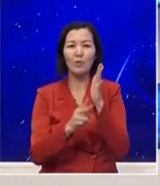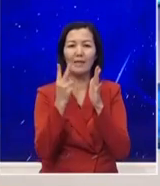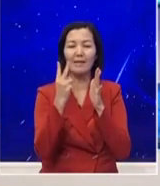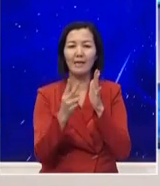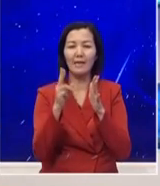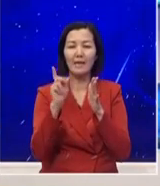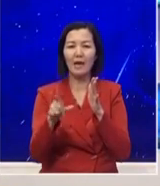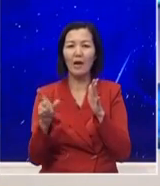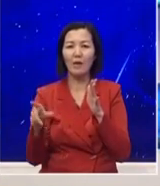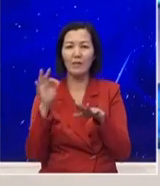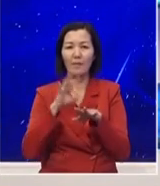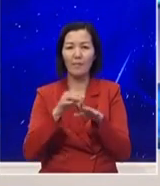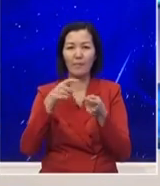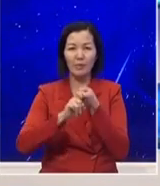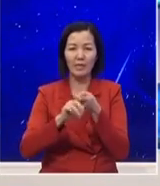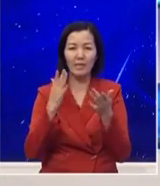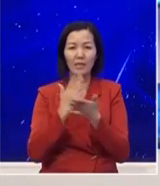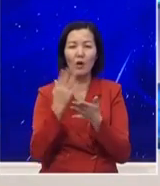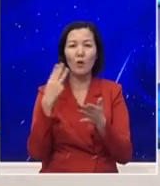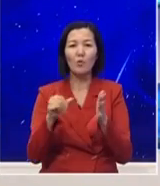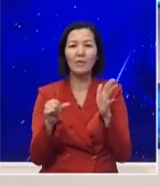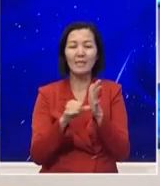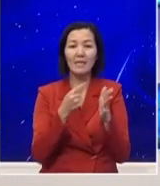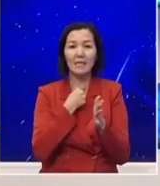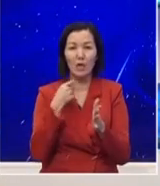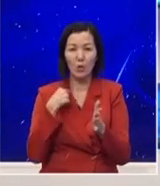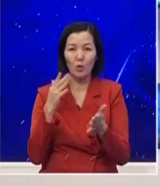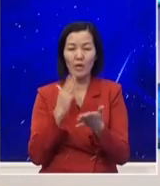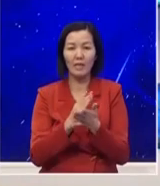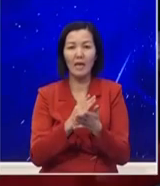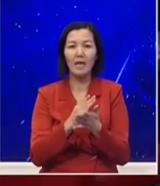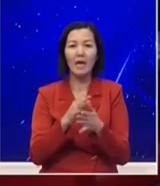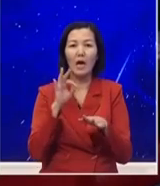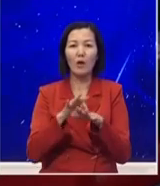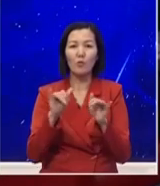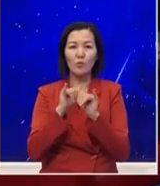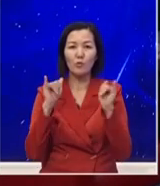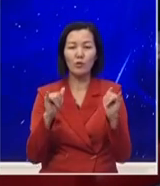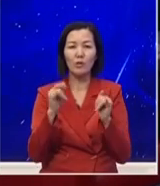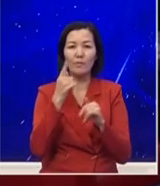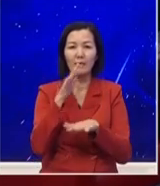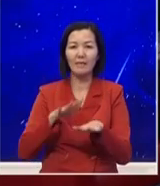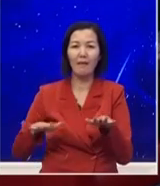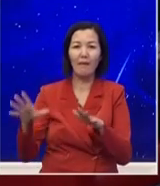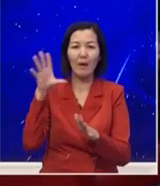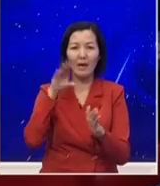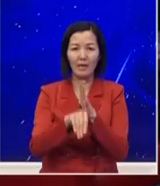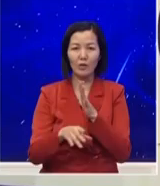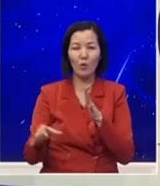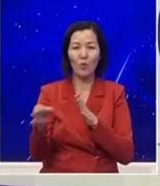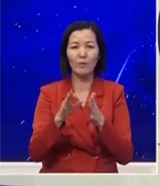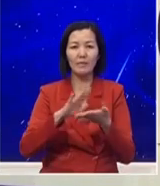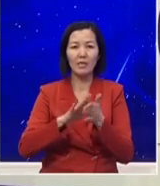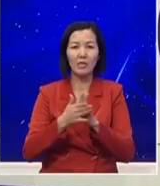жағдай тіркелді. Оның 36-сы облыс орталығында анықталды. Талдықорғанда індет күшейіп, қызыл аймаққа кірді. Ал